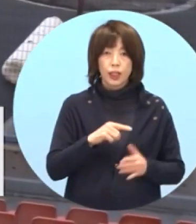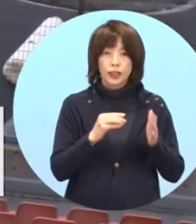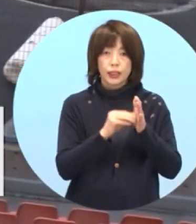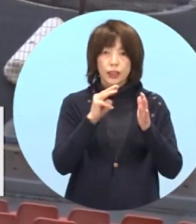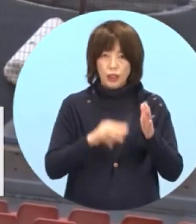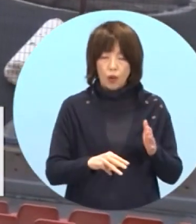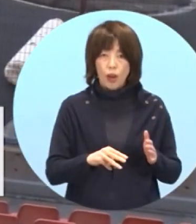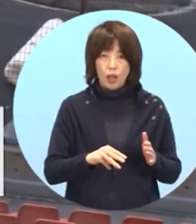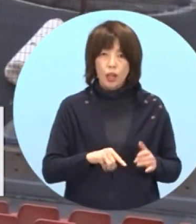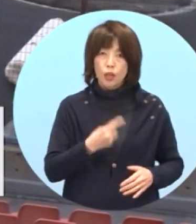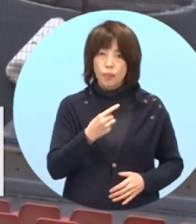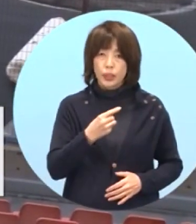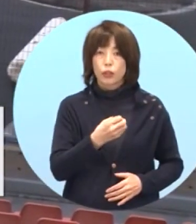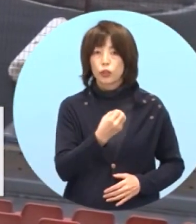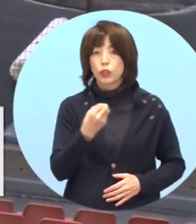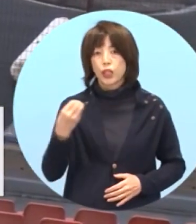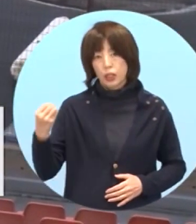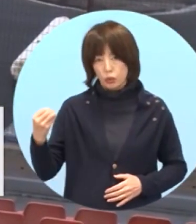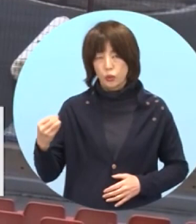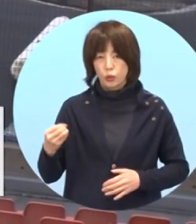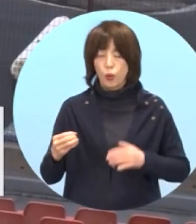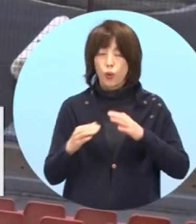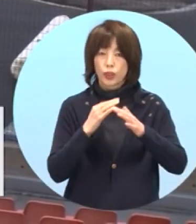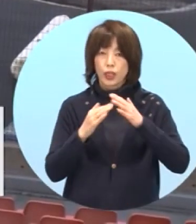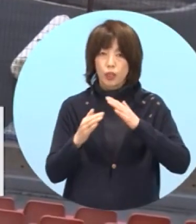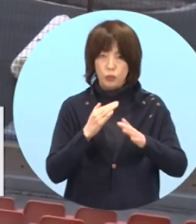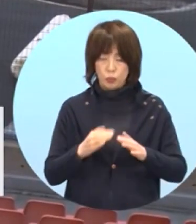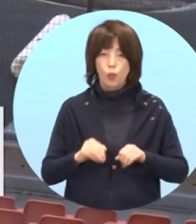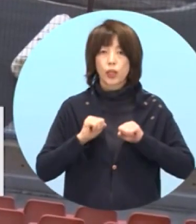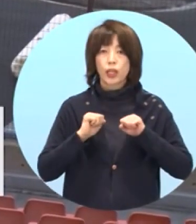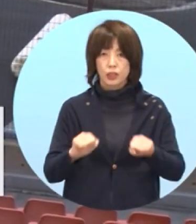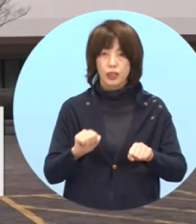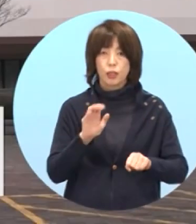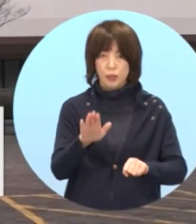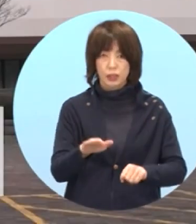ミリオンスターズのホームゲームが行われています。